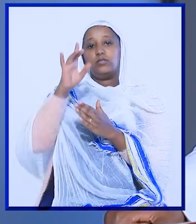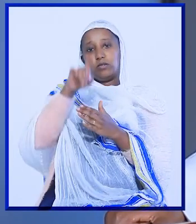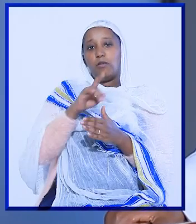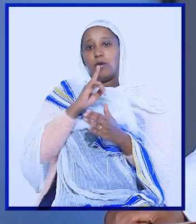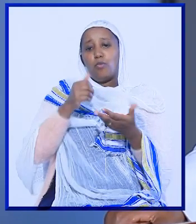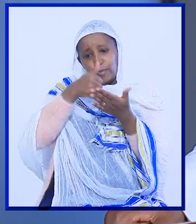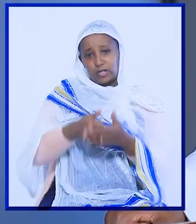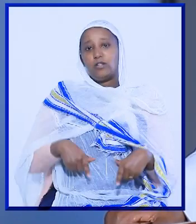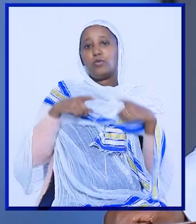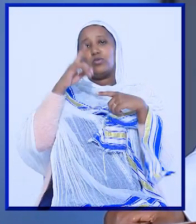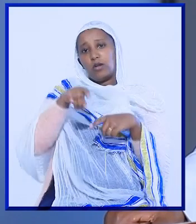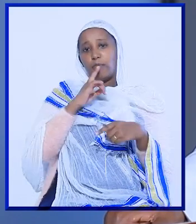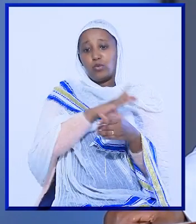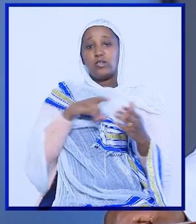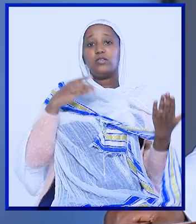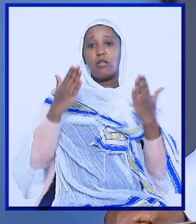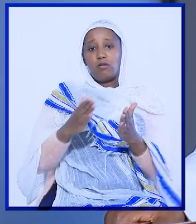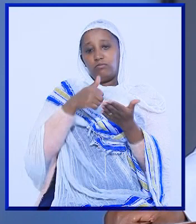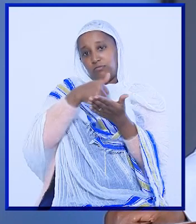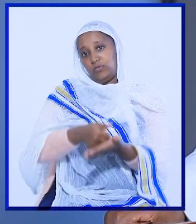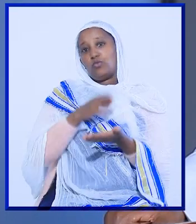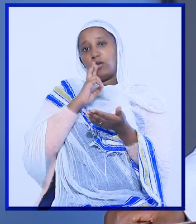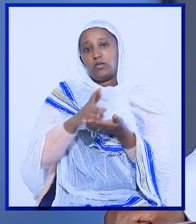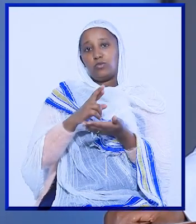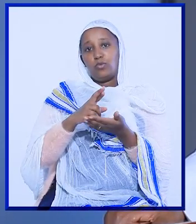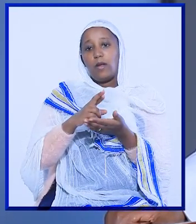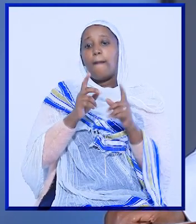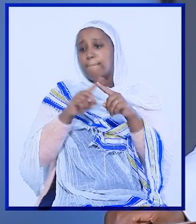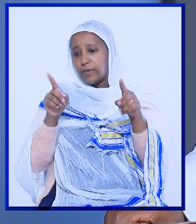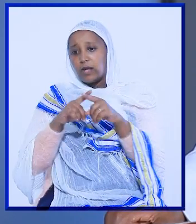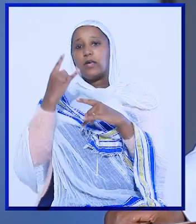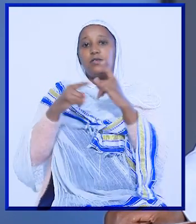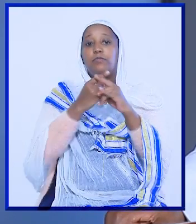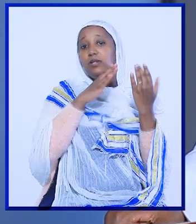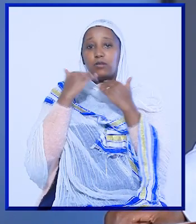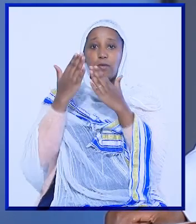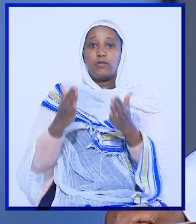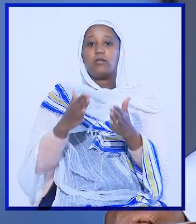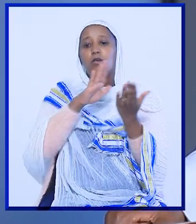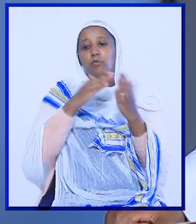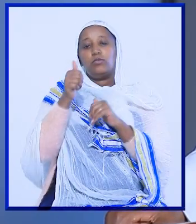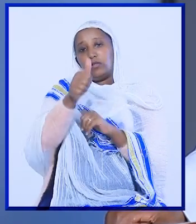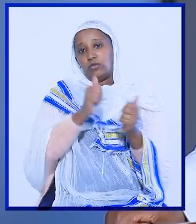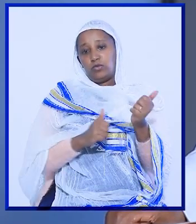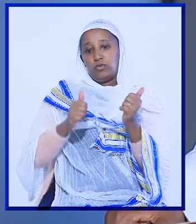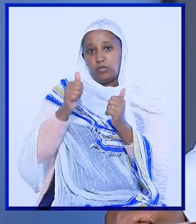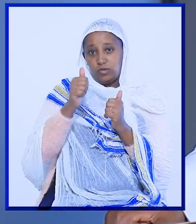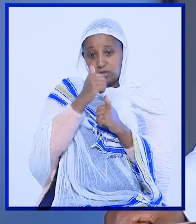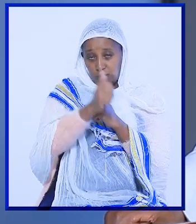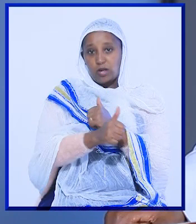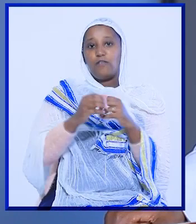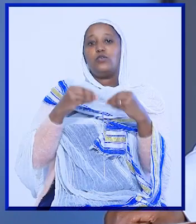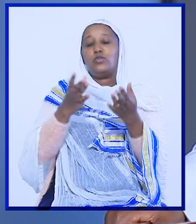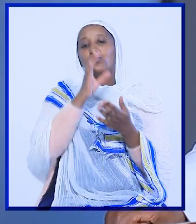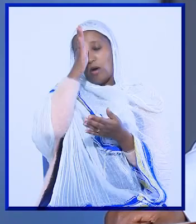ለሰማዕትነት ማዘጋጀት የተገባ ነው። በጽናት መኖር የተገባ ነው። ክርስቲያኖች ጽኑዓን ናቸው። በተለያዩ የዘመነ ሰማዕታት